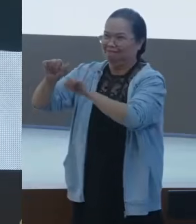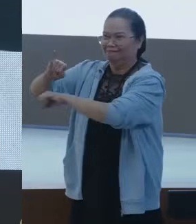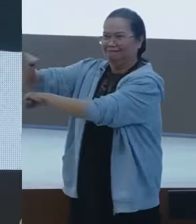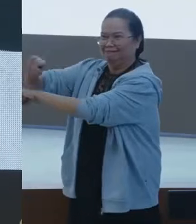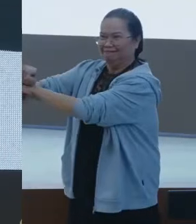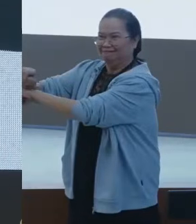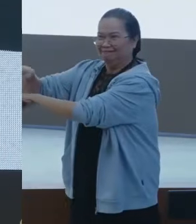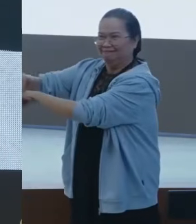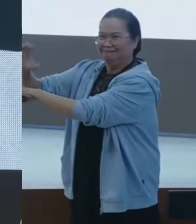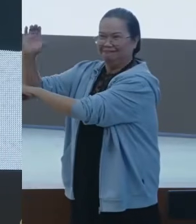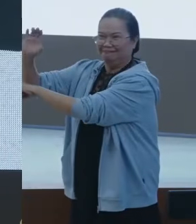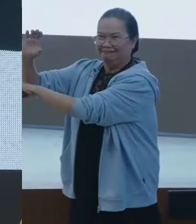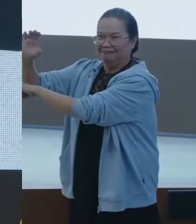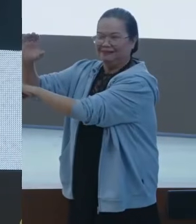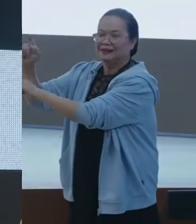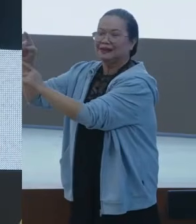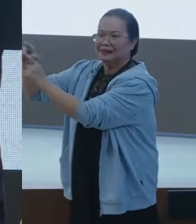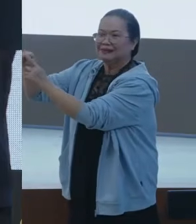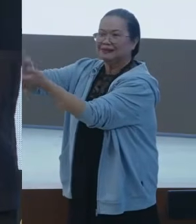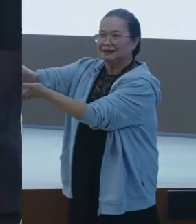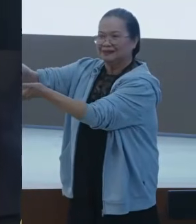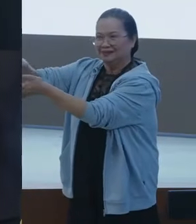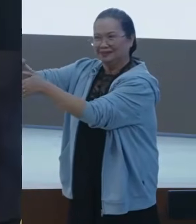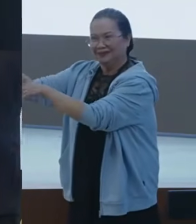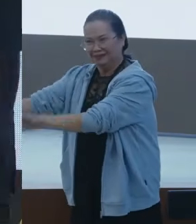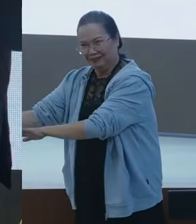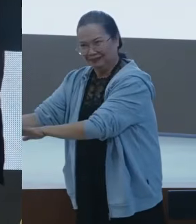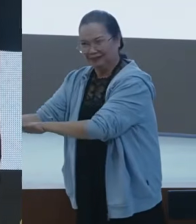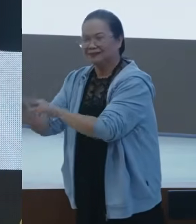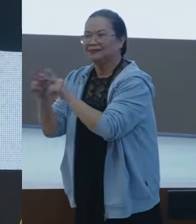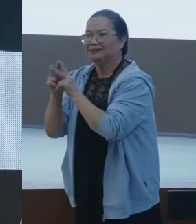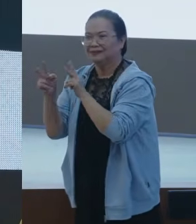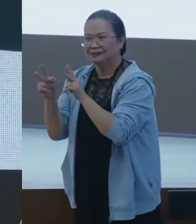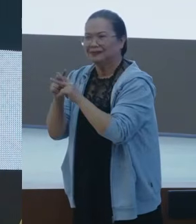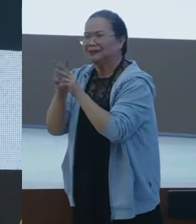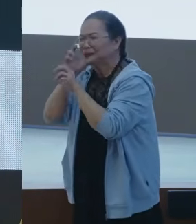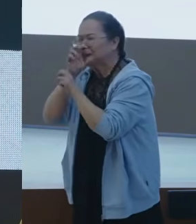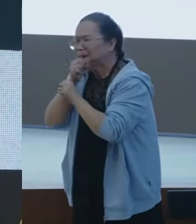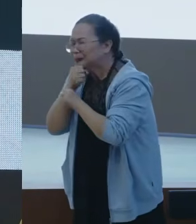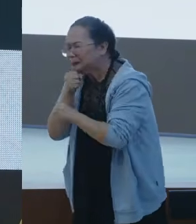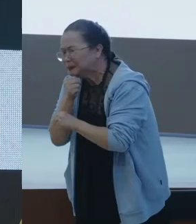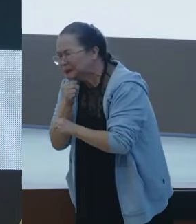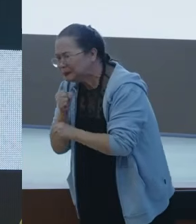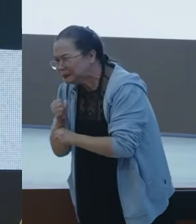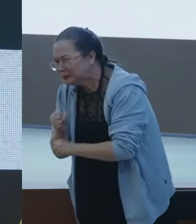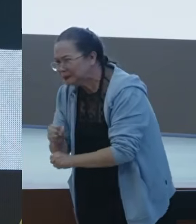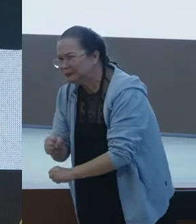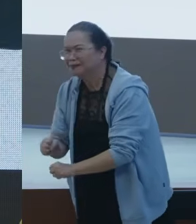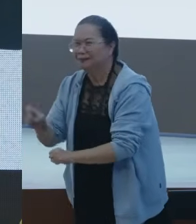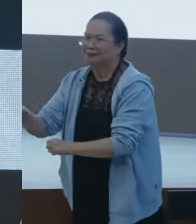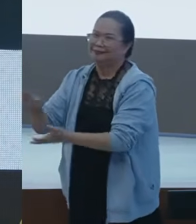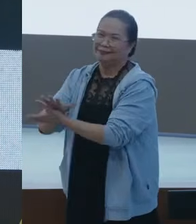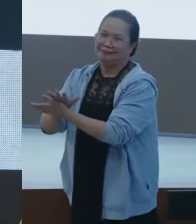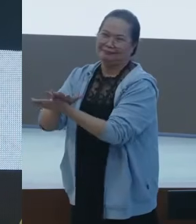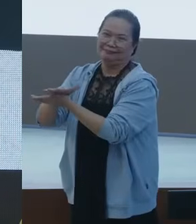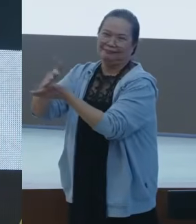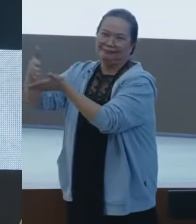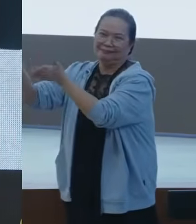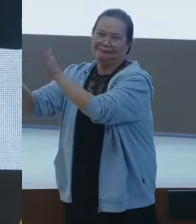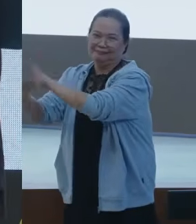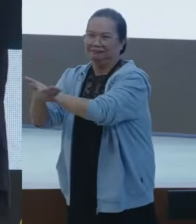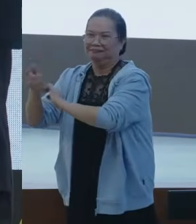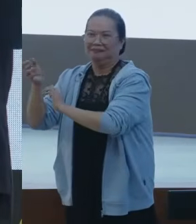siya ay namatay sa isang very, very old age. Siya ay naging tapat hanggang sa